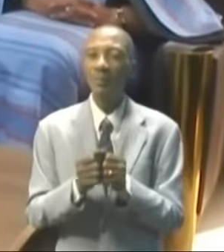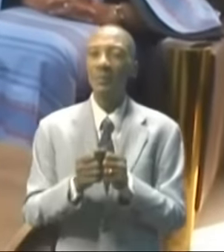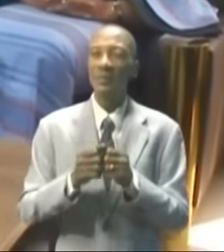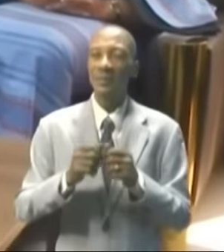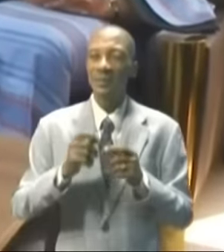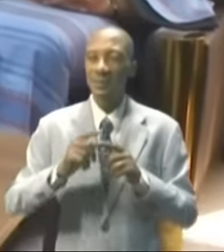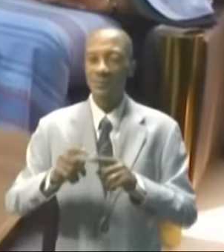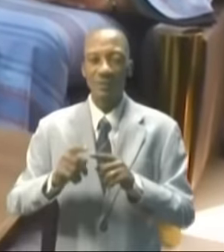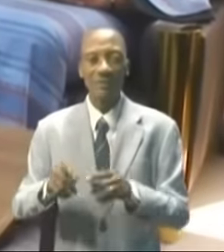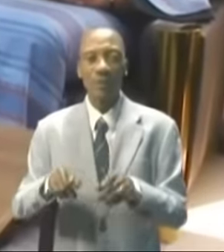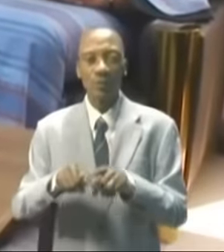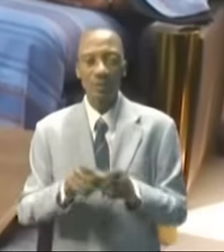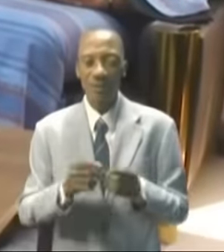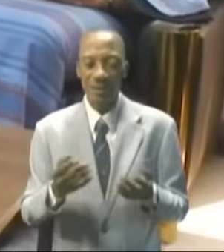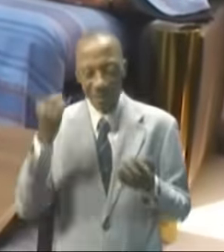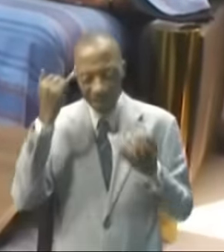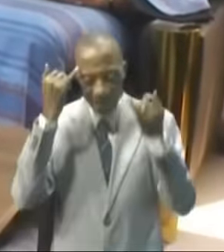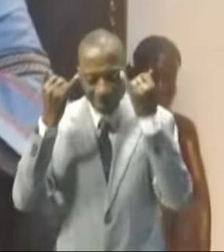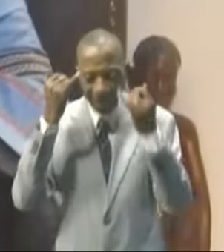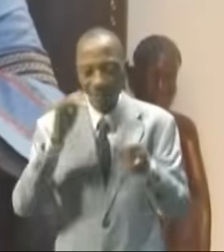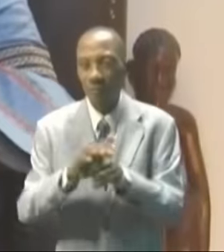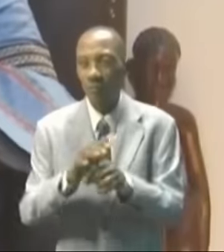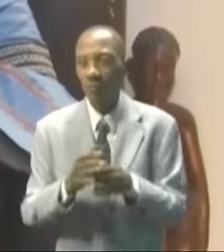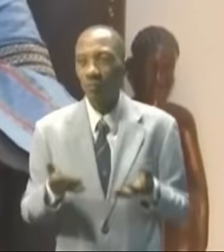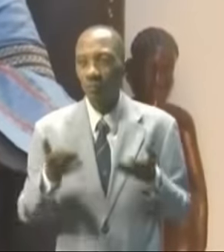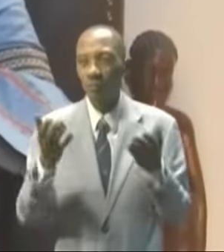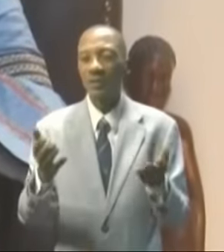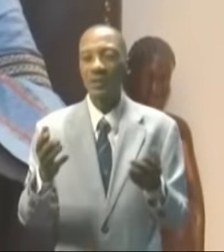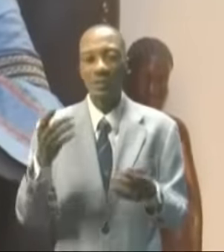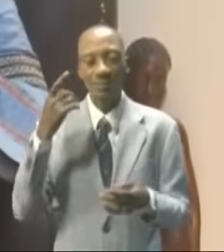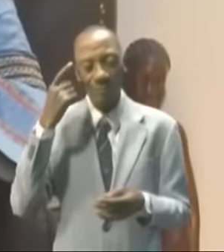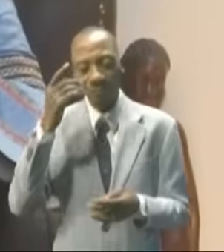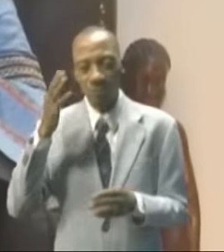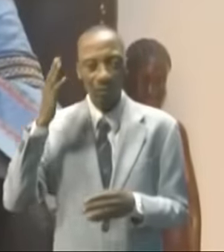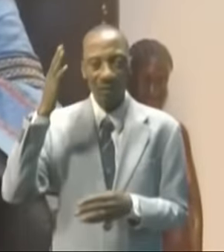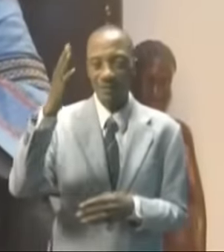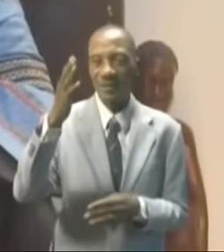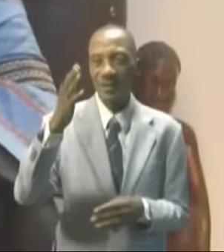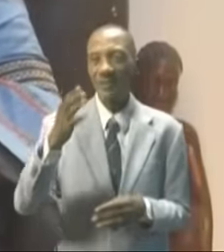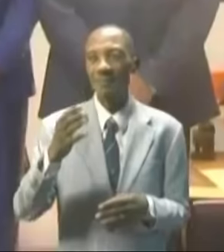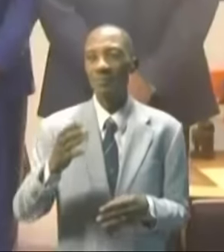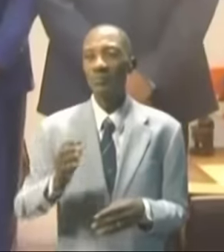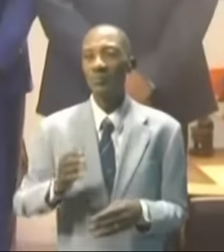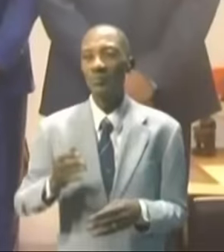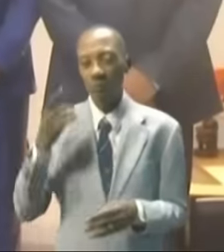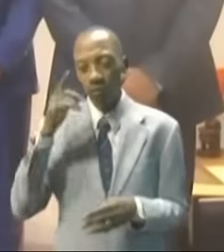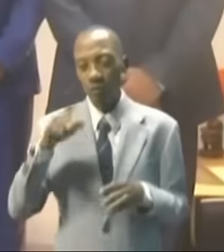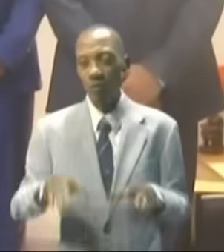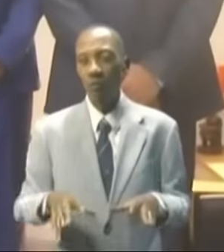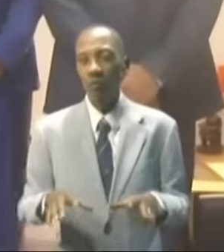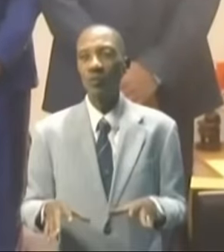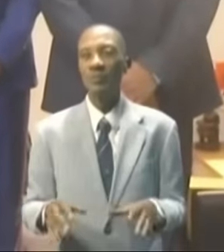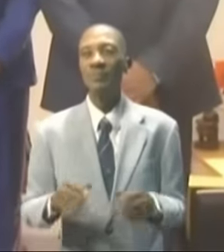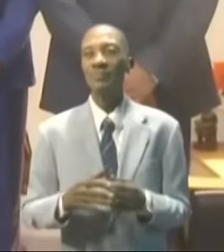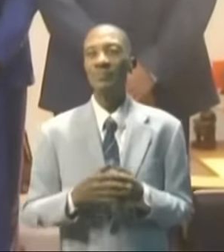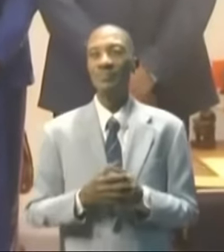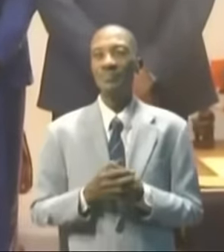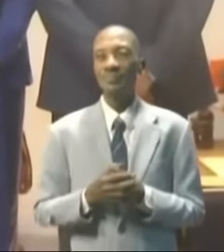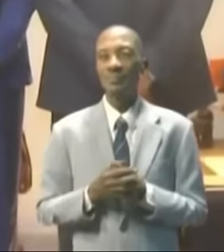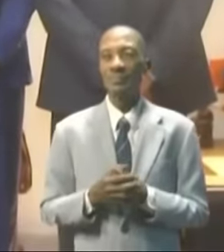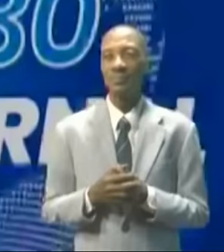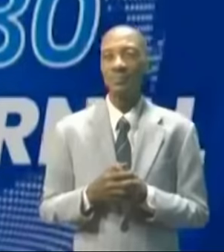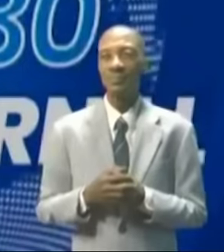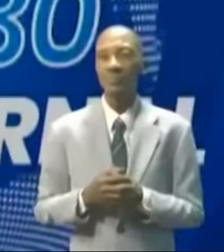de suggestions à la MINETA sur le rôle de son ministère dans le développement durable du bambou et du